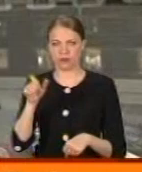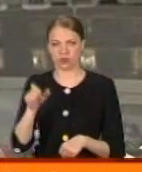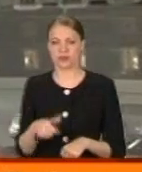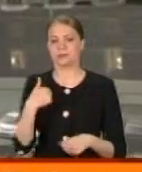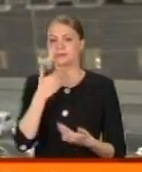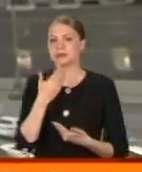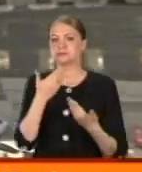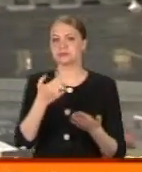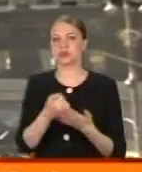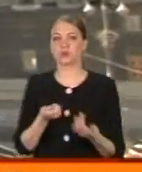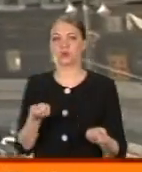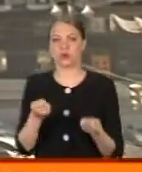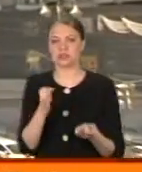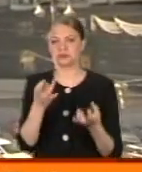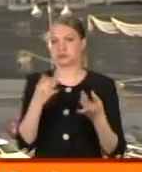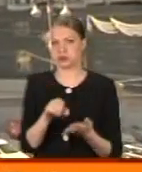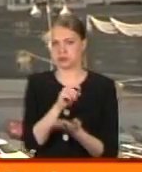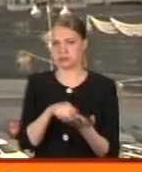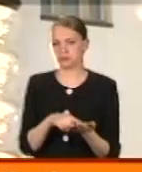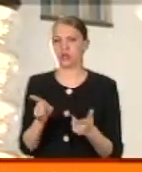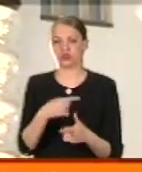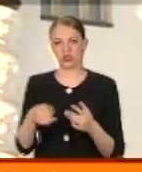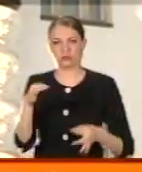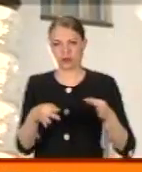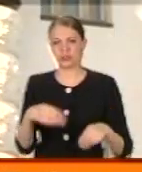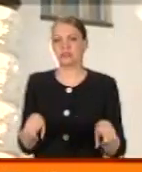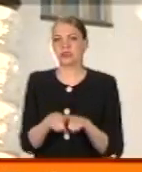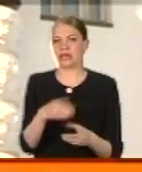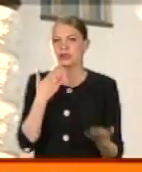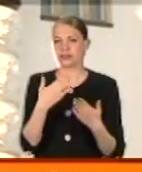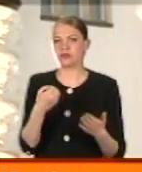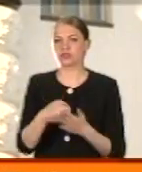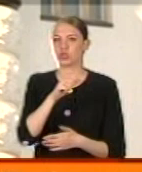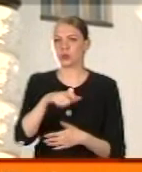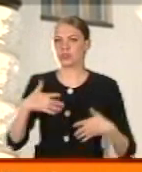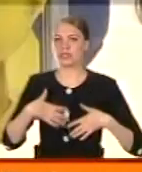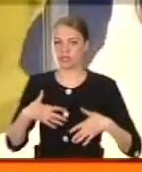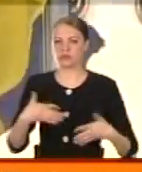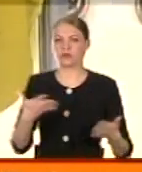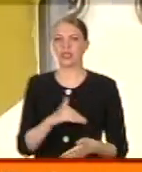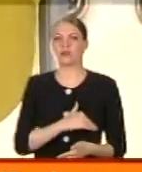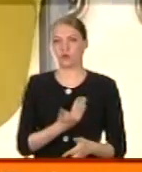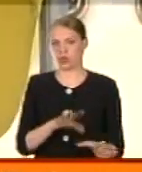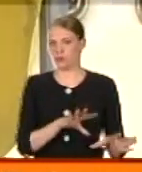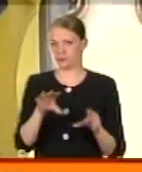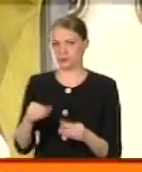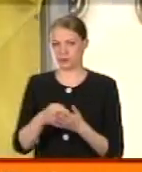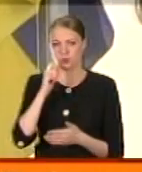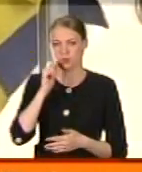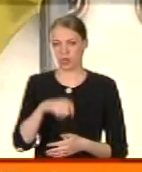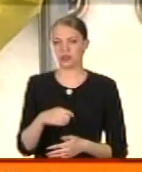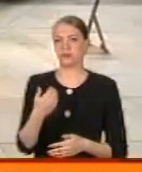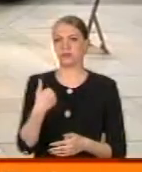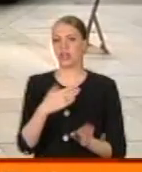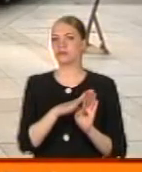Ми звернулися до урядників з простим питанням, чи справедливо так ставитися до тих кримців, які воліють переїхати до України.